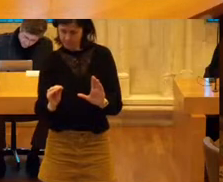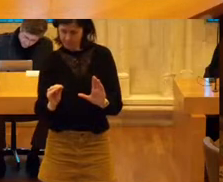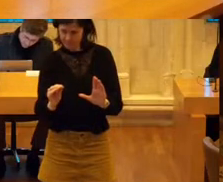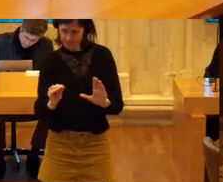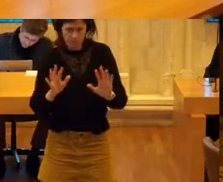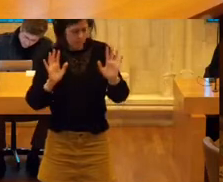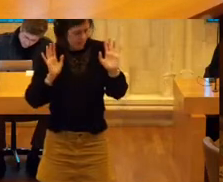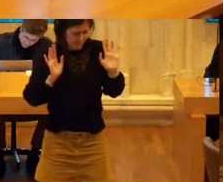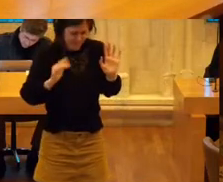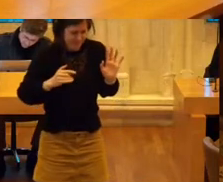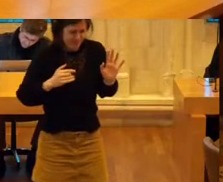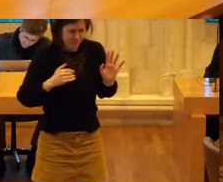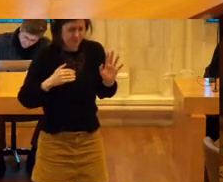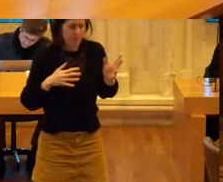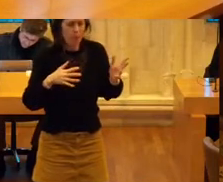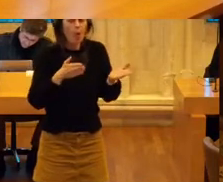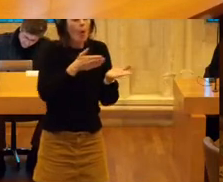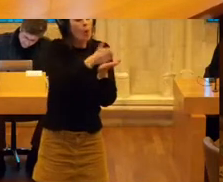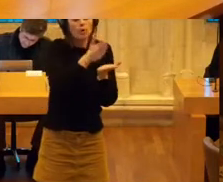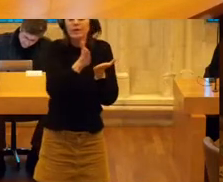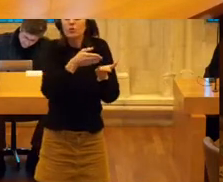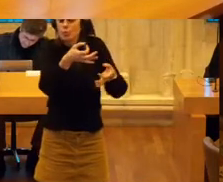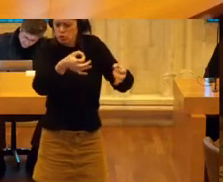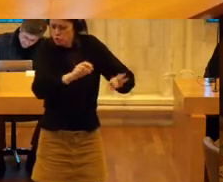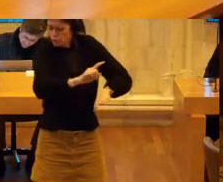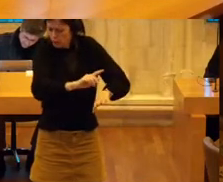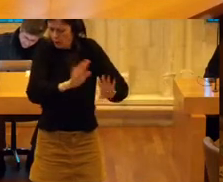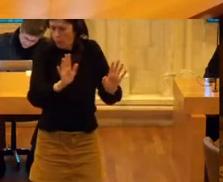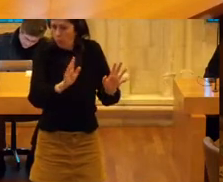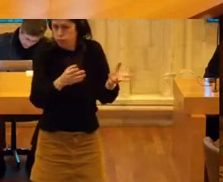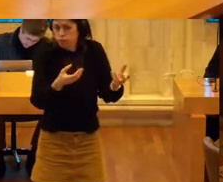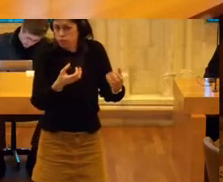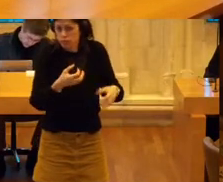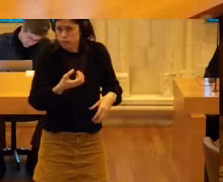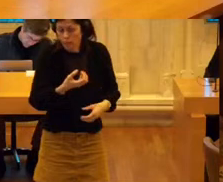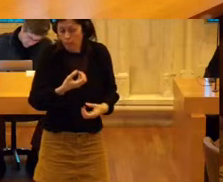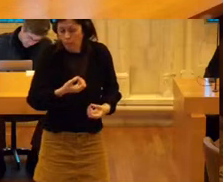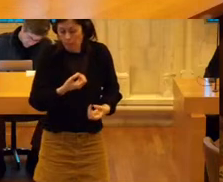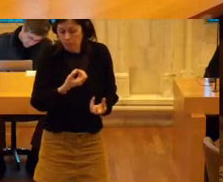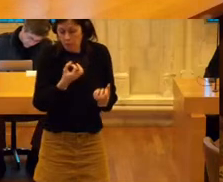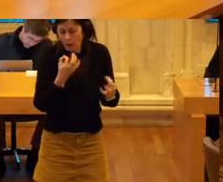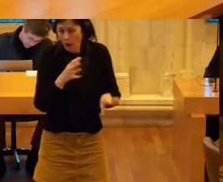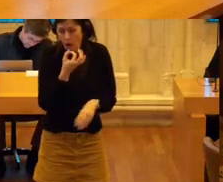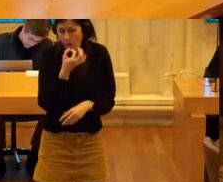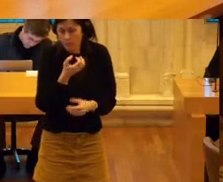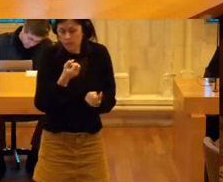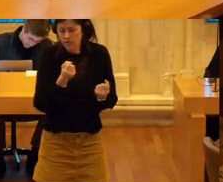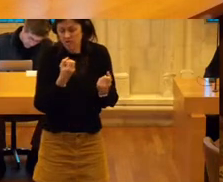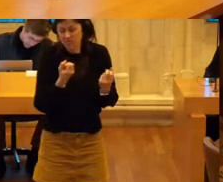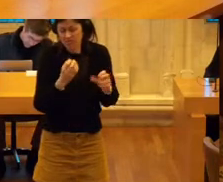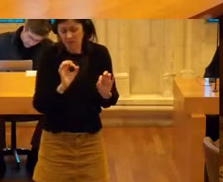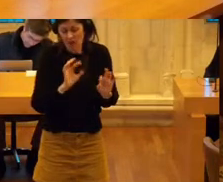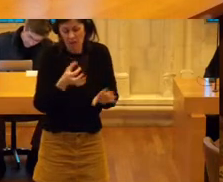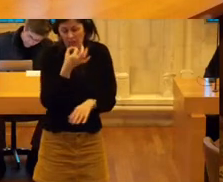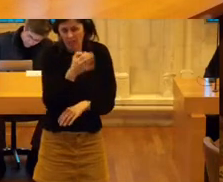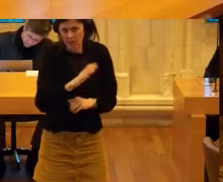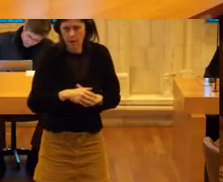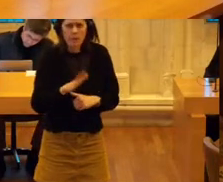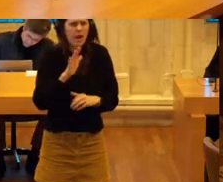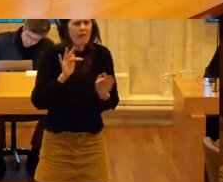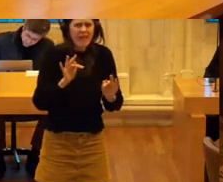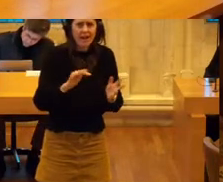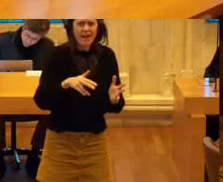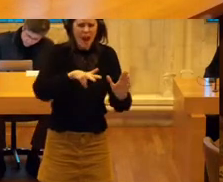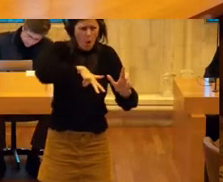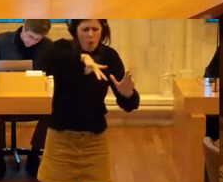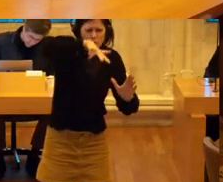Je ne juge pas des grandes orientations, je n'ai pas grand-chose à dire, mais en ce qui concerne l'habitabilité des logements, la